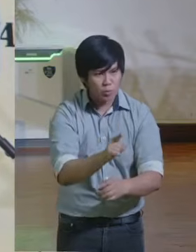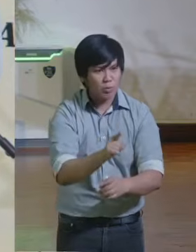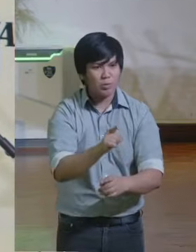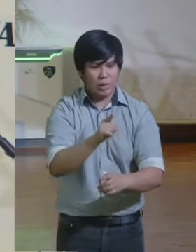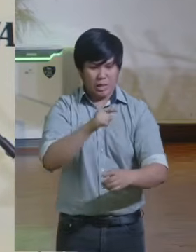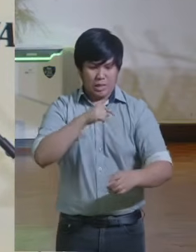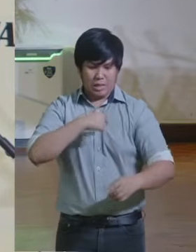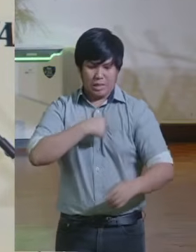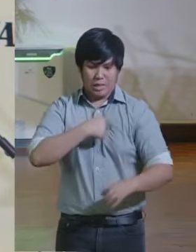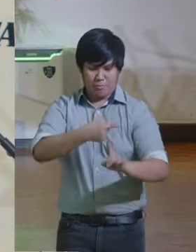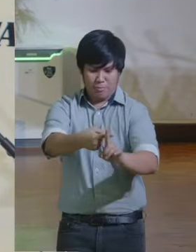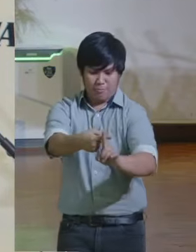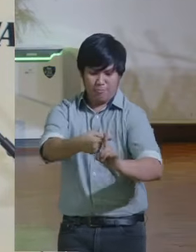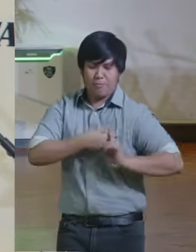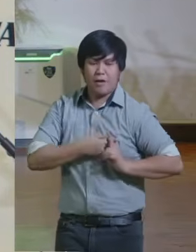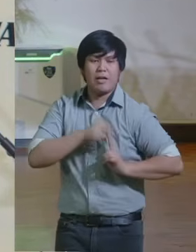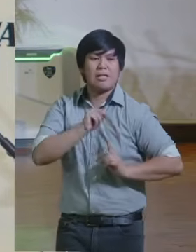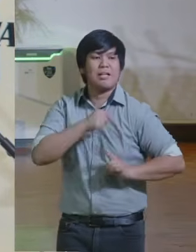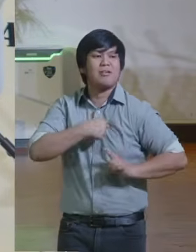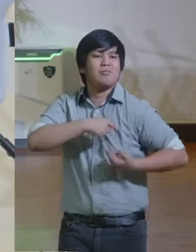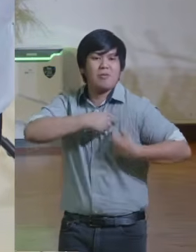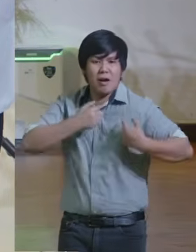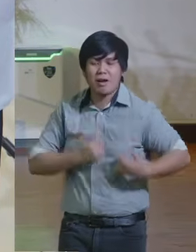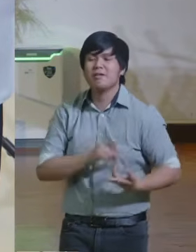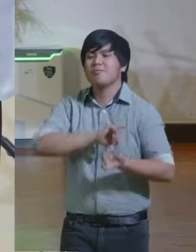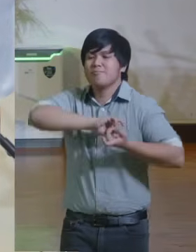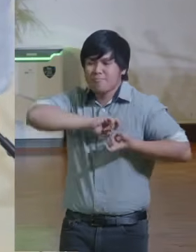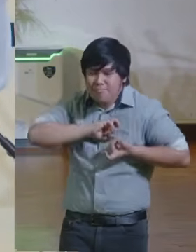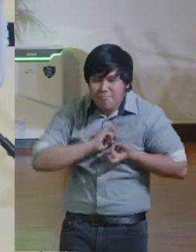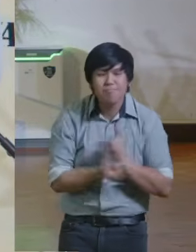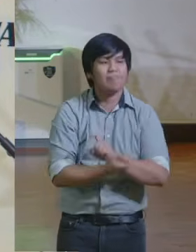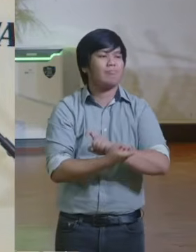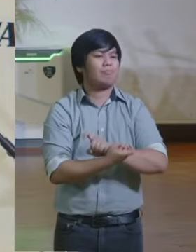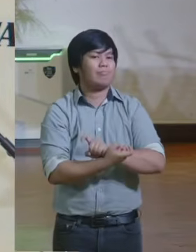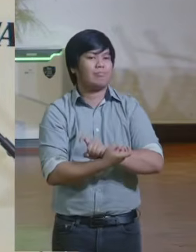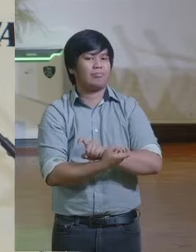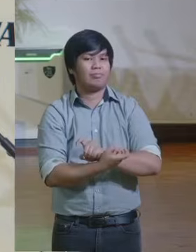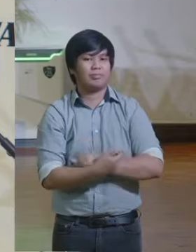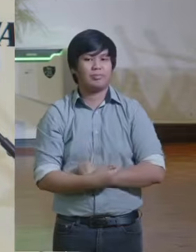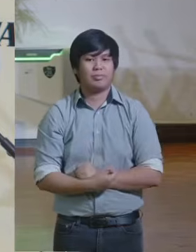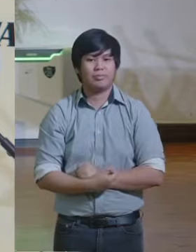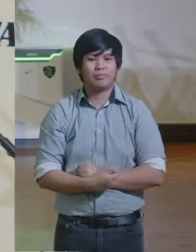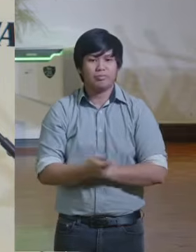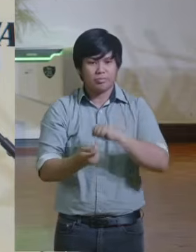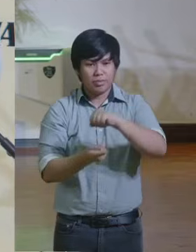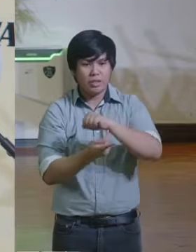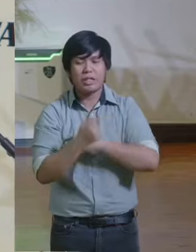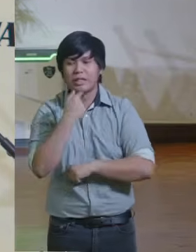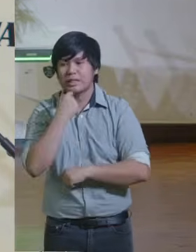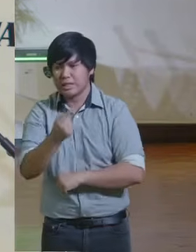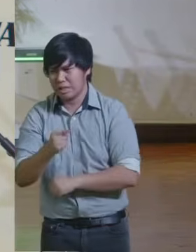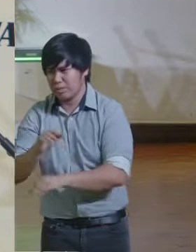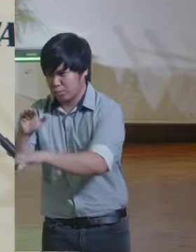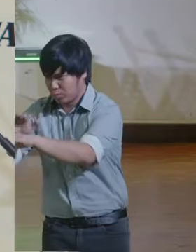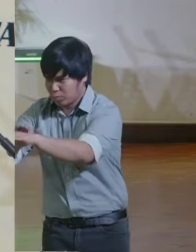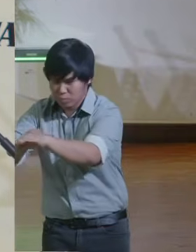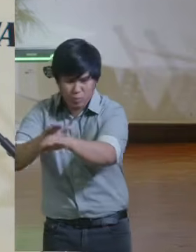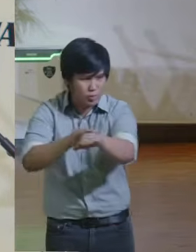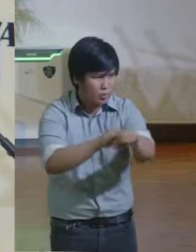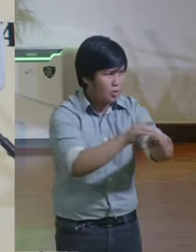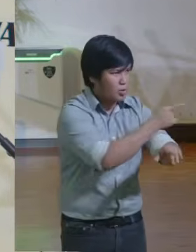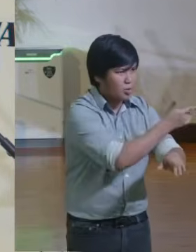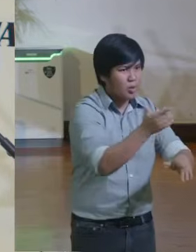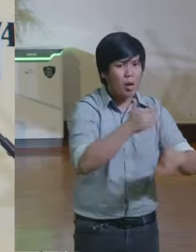katauhan. Romans 12:1 and 2, I appeal to you therefore, brothers, by the mercies of God, to present your bodies as a